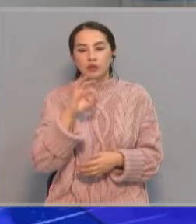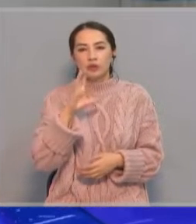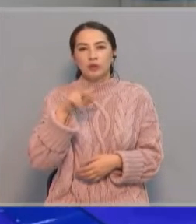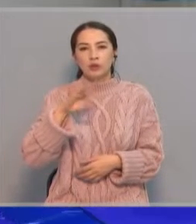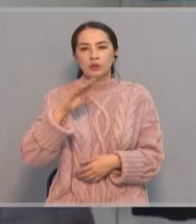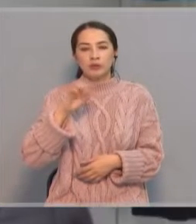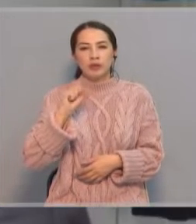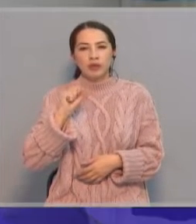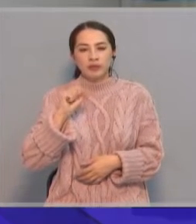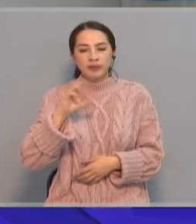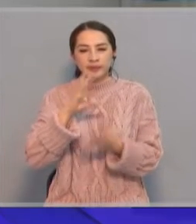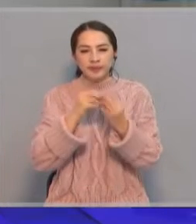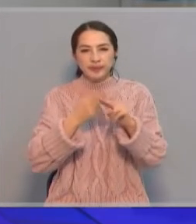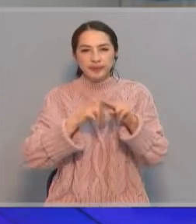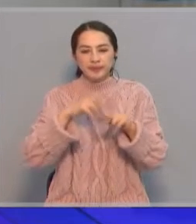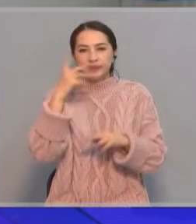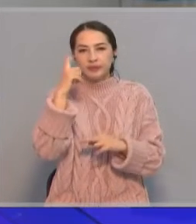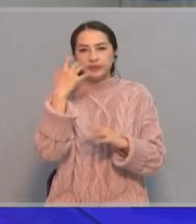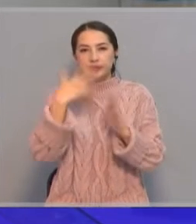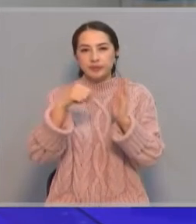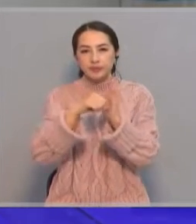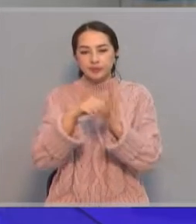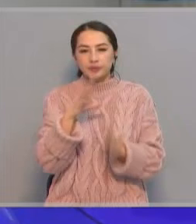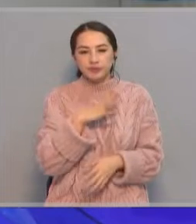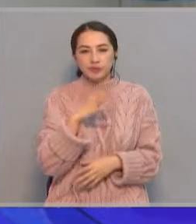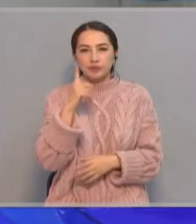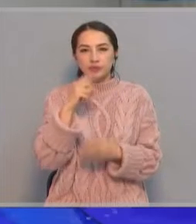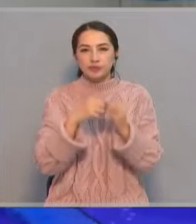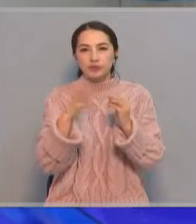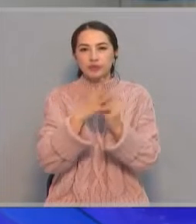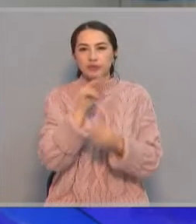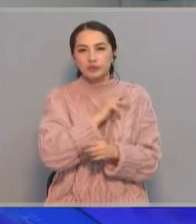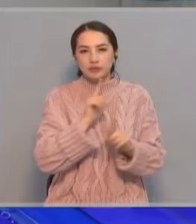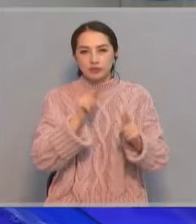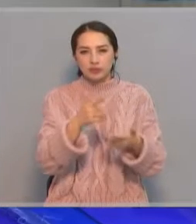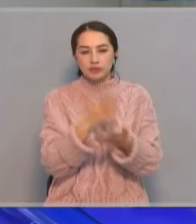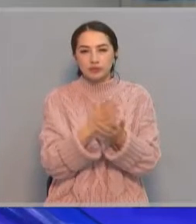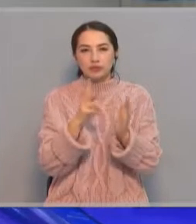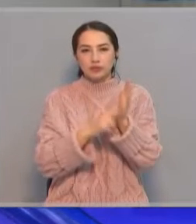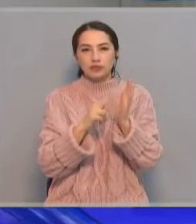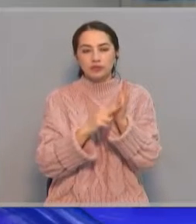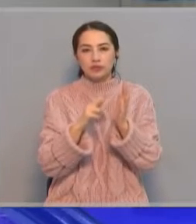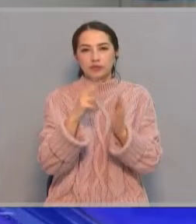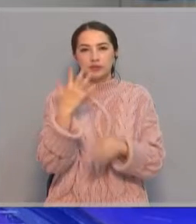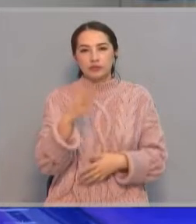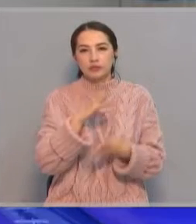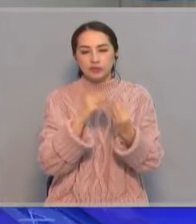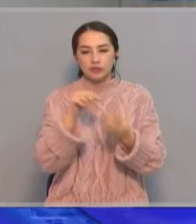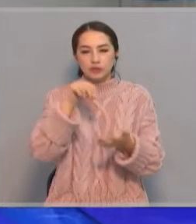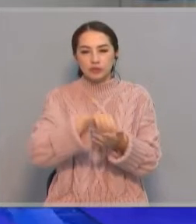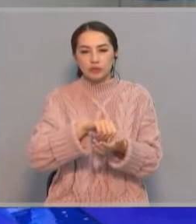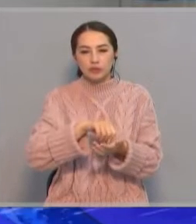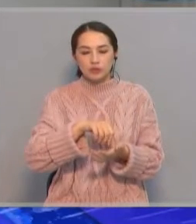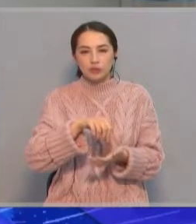пробации. В нем приняли участие 156 человек, трудоустроено 115 человек. Кроме того, из 85 человек, состоящих на учете